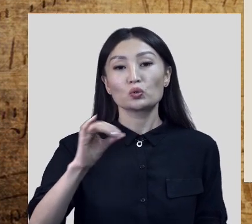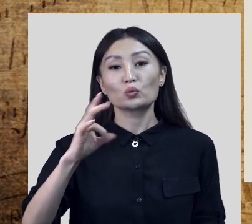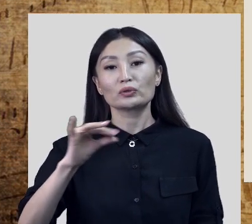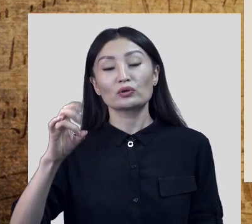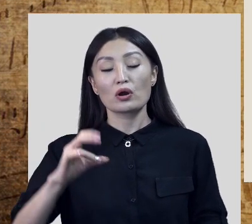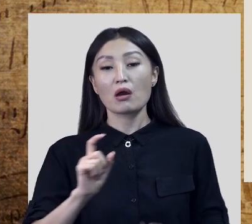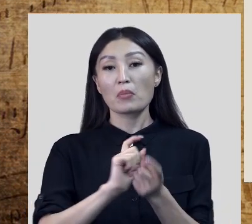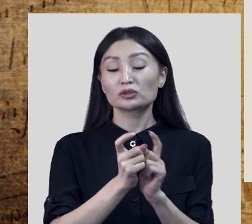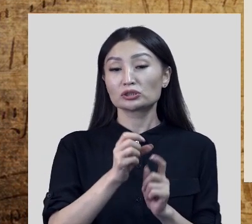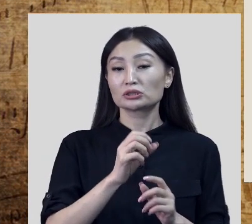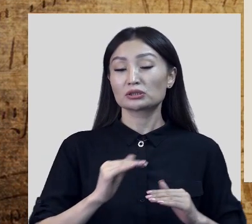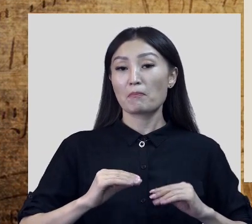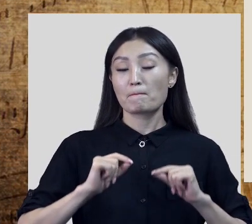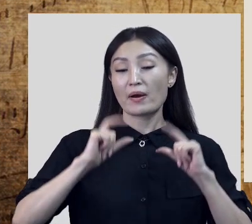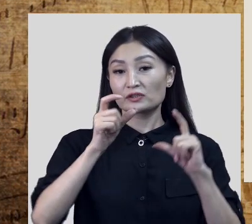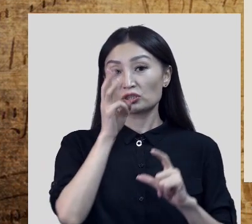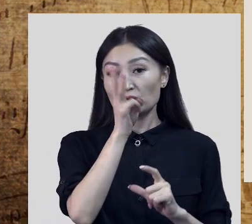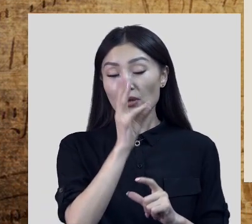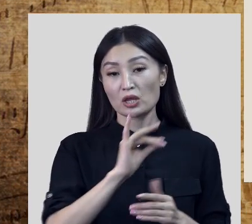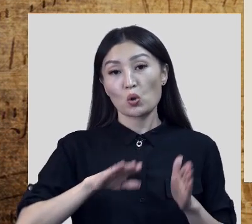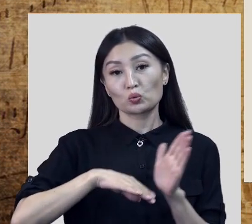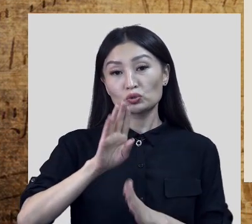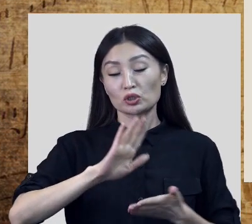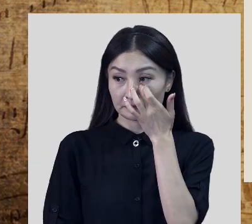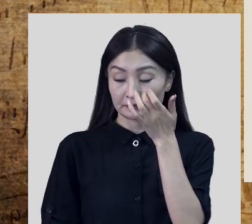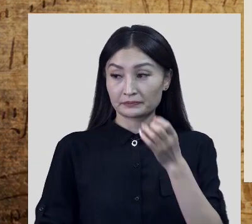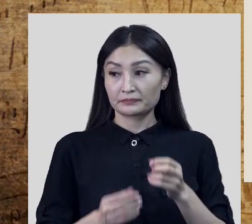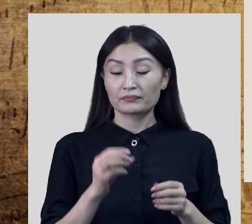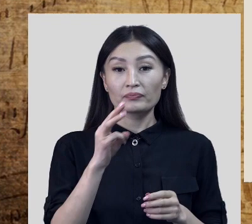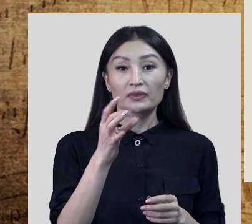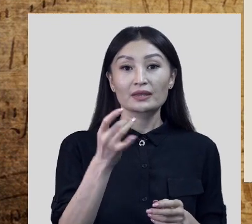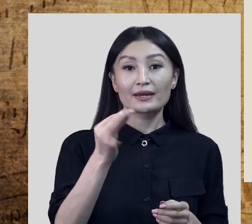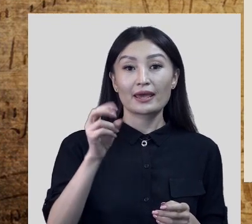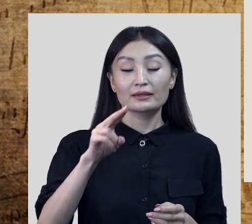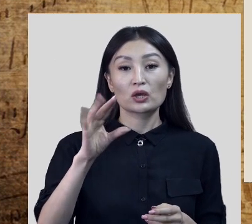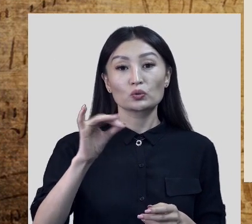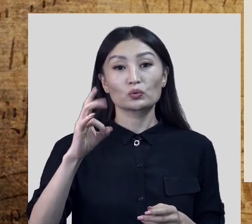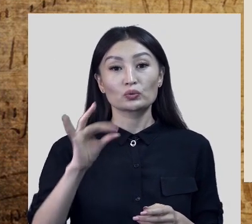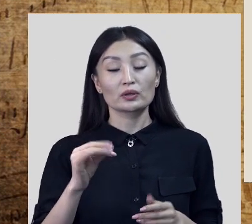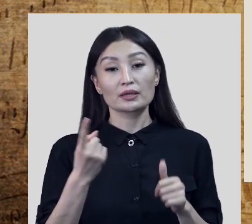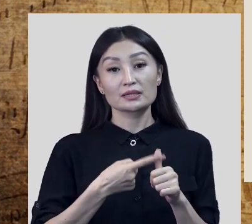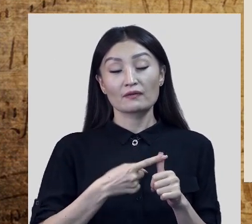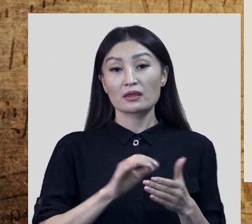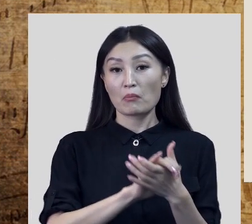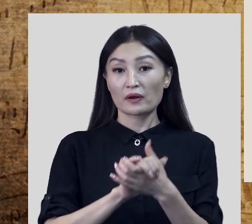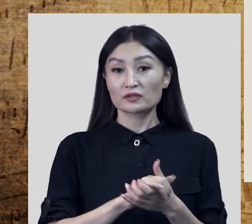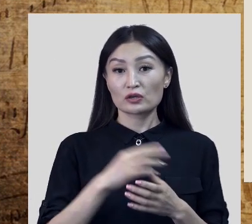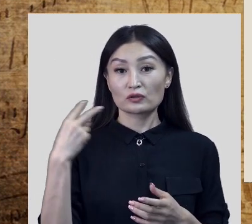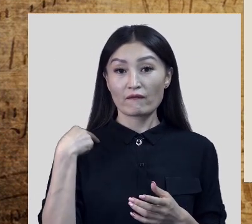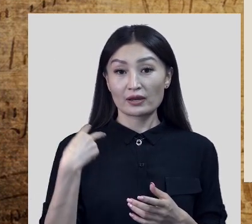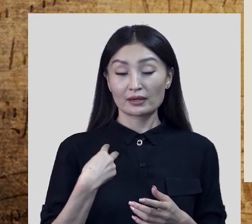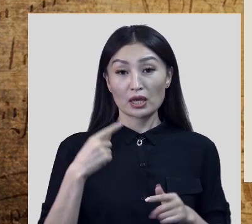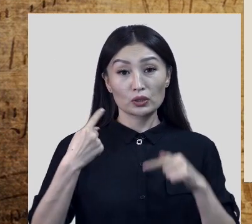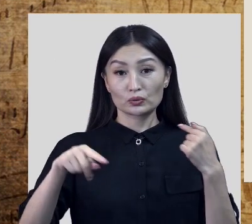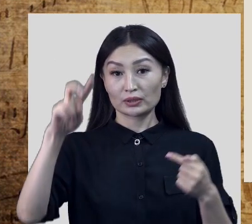повышение заработной платы и улучшение условий труда trade unions это название профсоюзов великобритании и